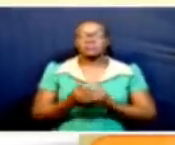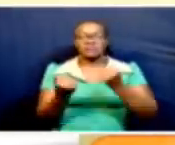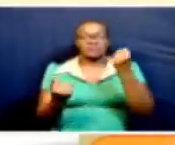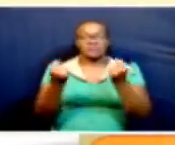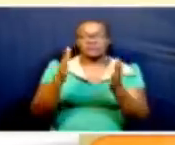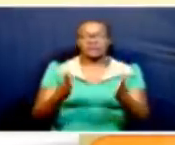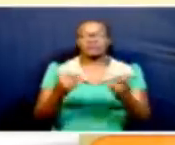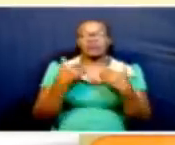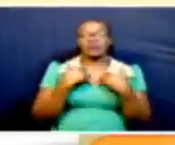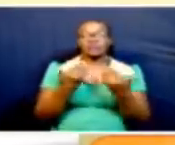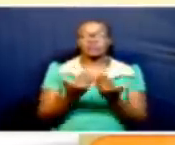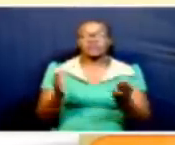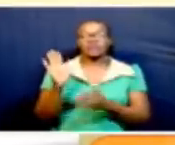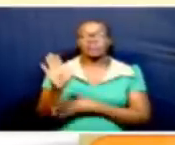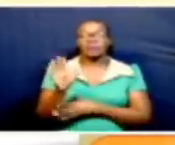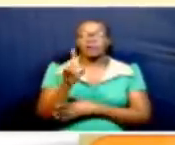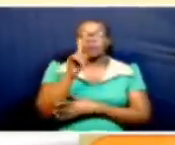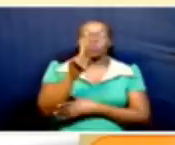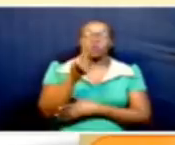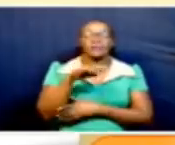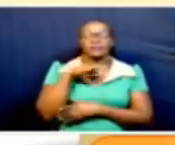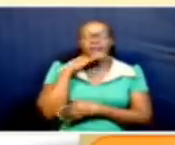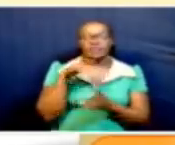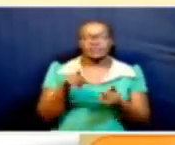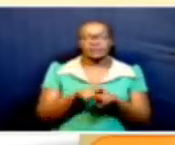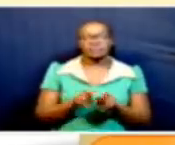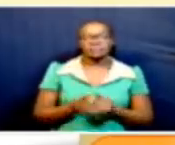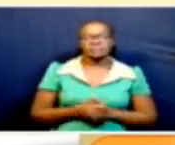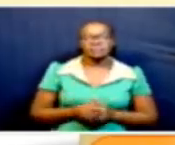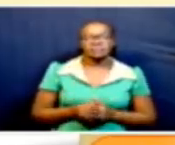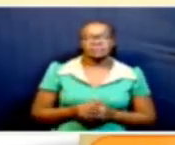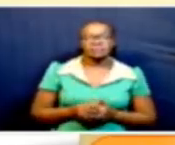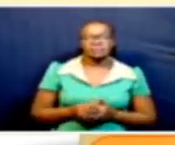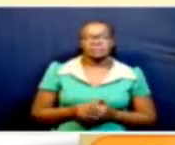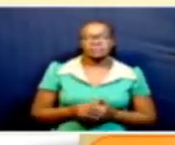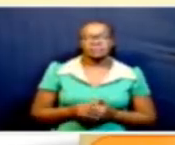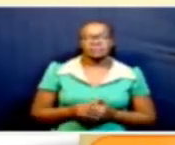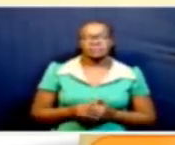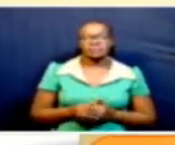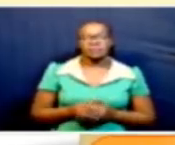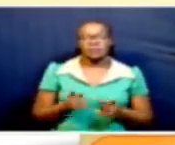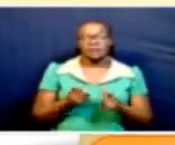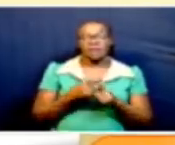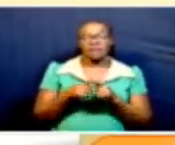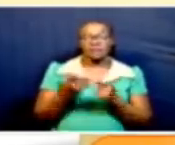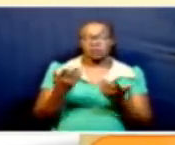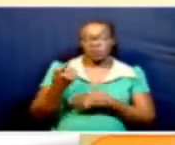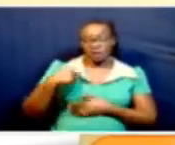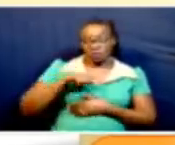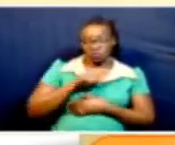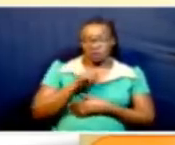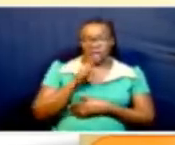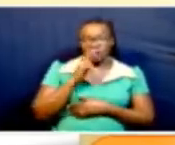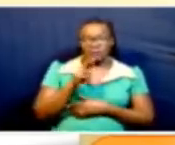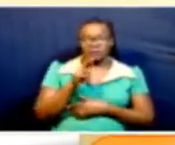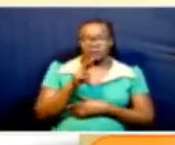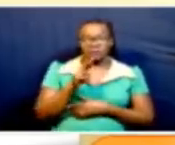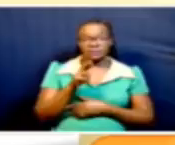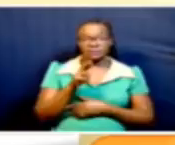na watoto yake mmoja aliaga. Na iko kama pahali tulikuwa mazisi. Hiyo